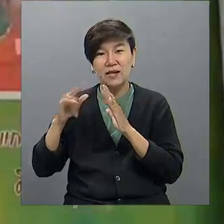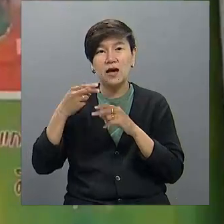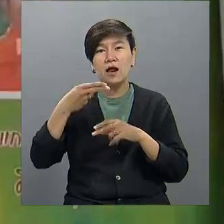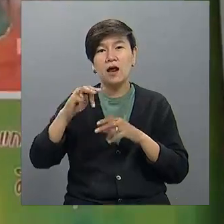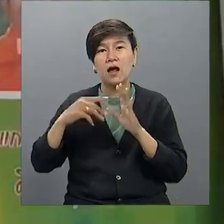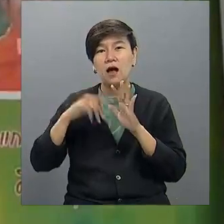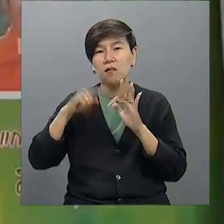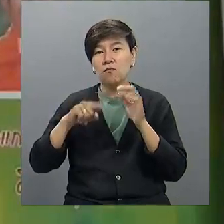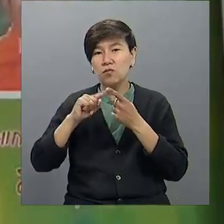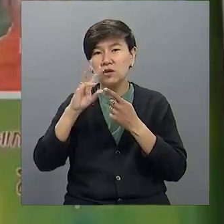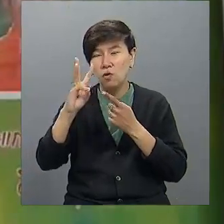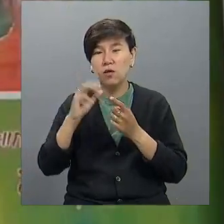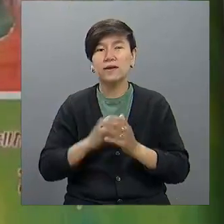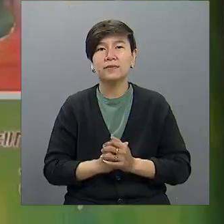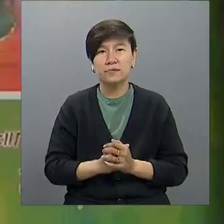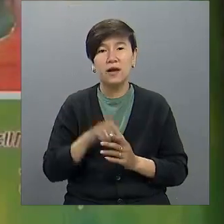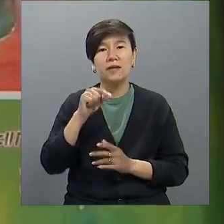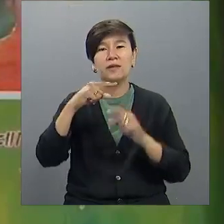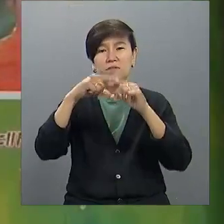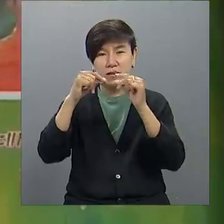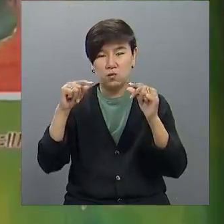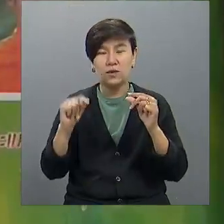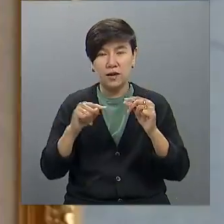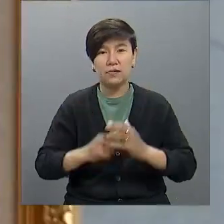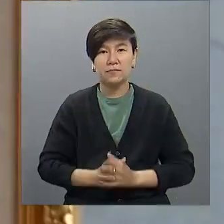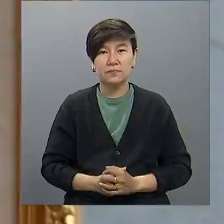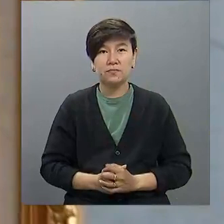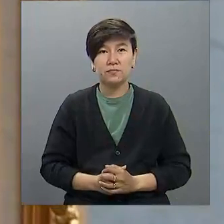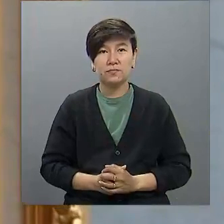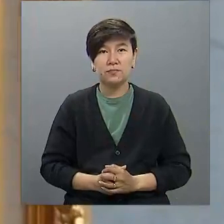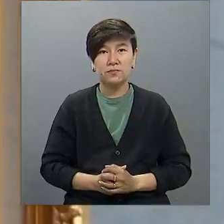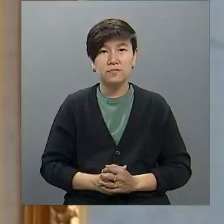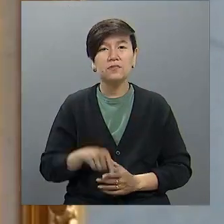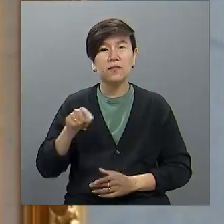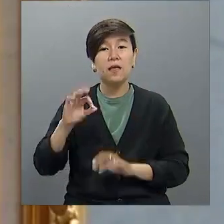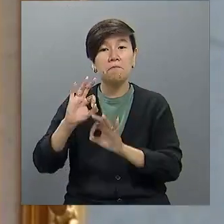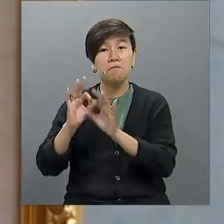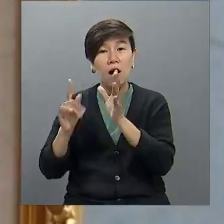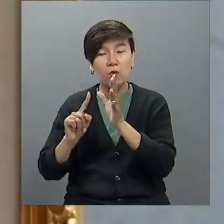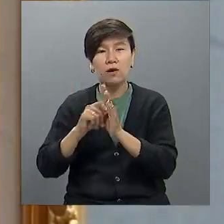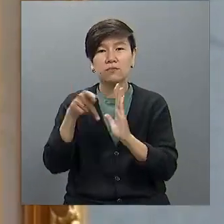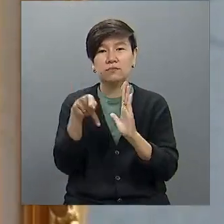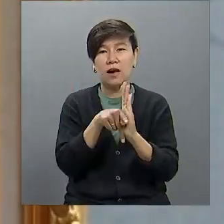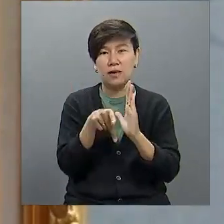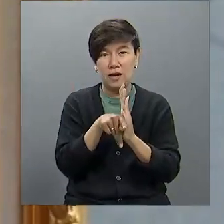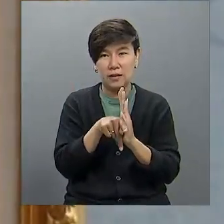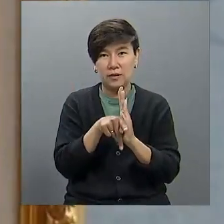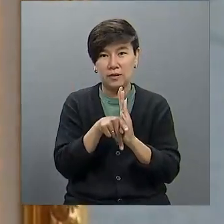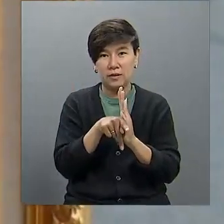ภอบึง 3,000 จังหวัดเพชรบูรณ์ค่ะแล้วก็จะทำการชาปนกิจในวันพฤหัสบดีที่1เมษาย